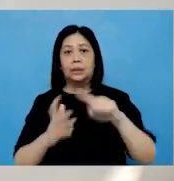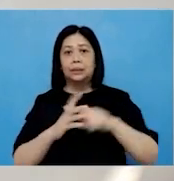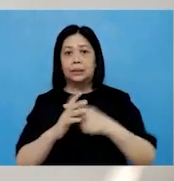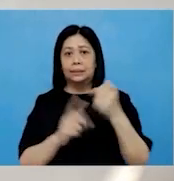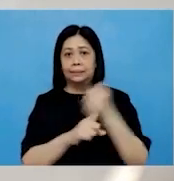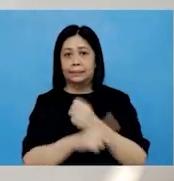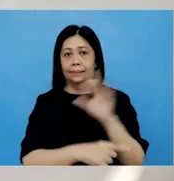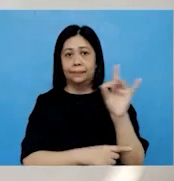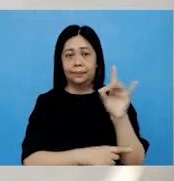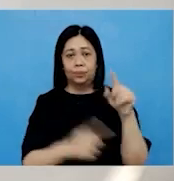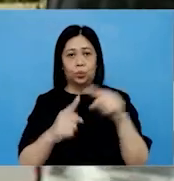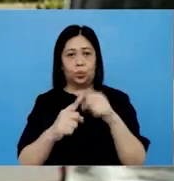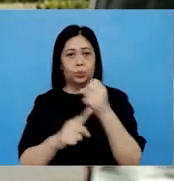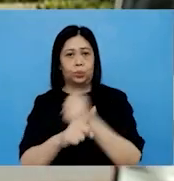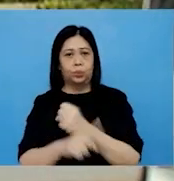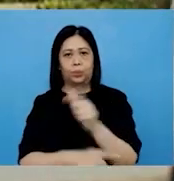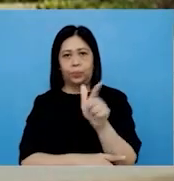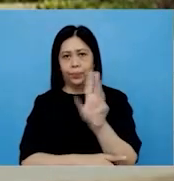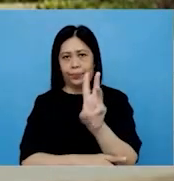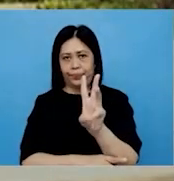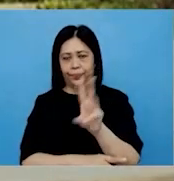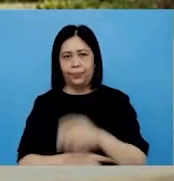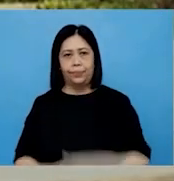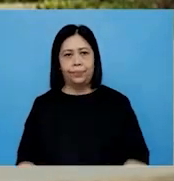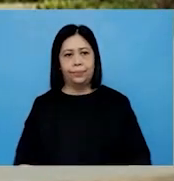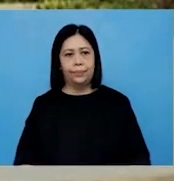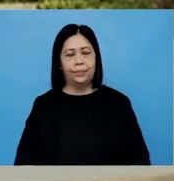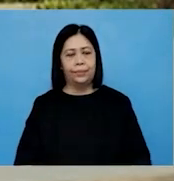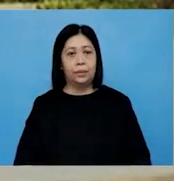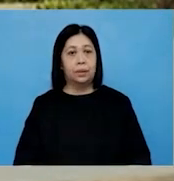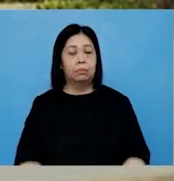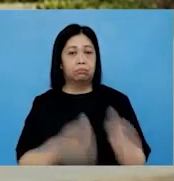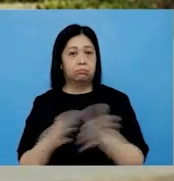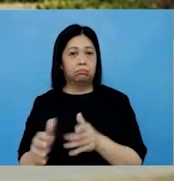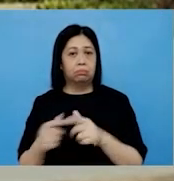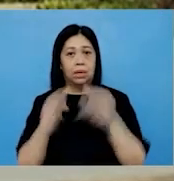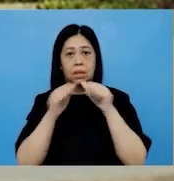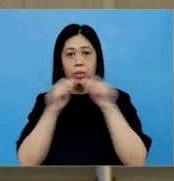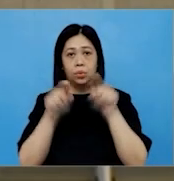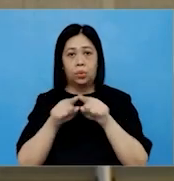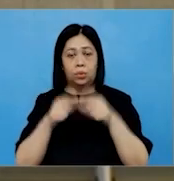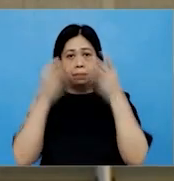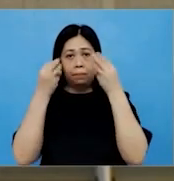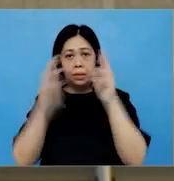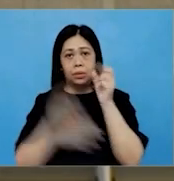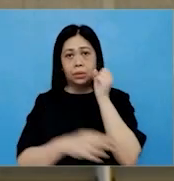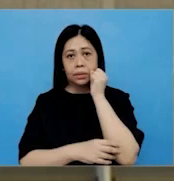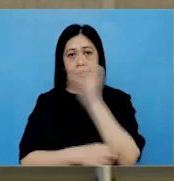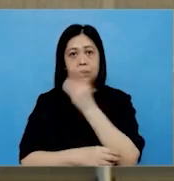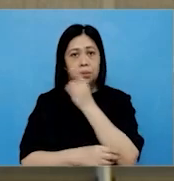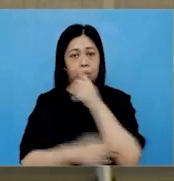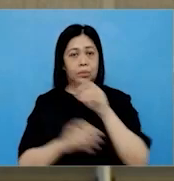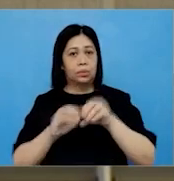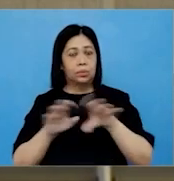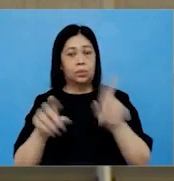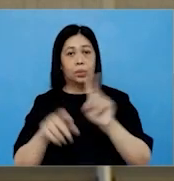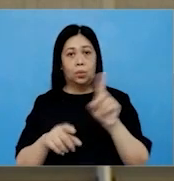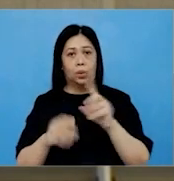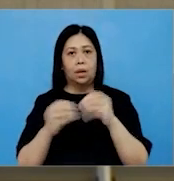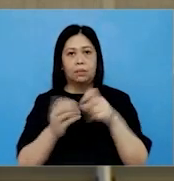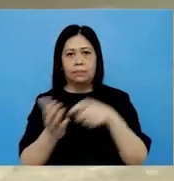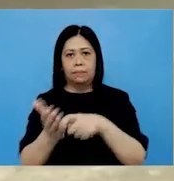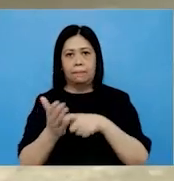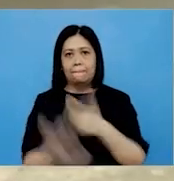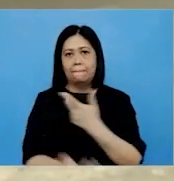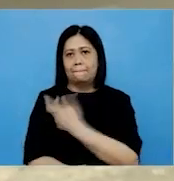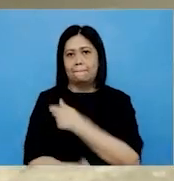hanggang September 26. Bukod dito, inanunsyo rin ni Mayor Sara Duterte na magpapatupad sila ng mandatory vaccination